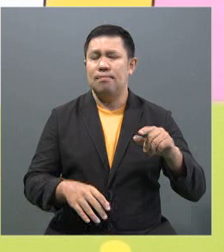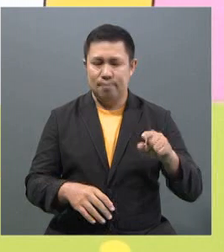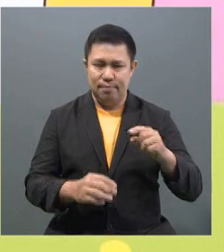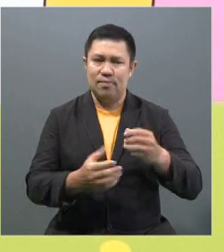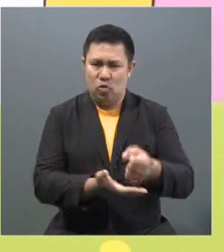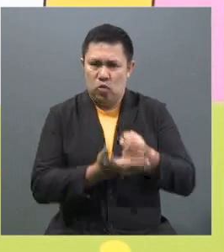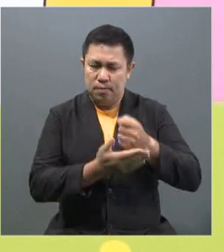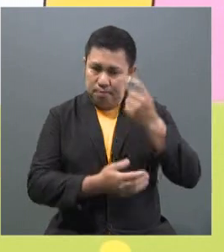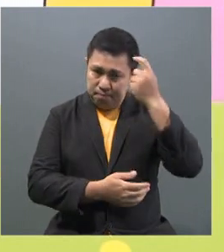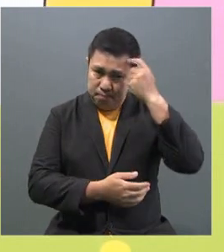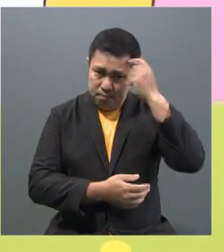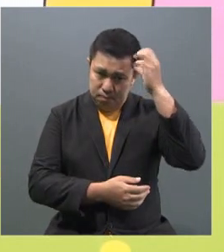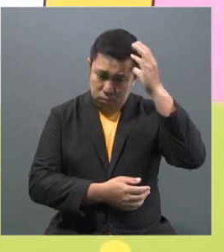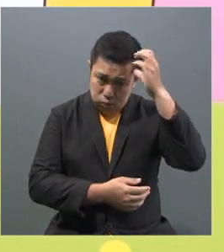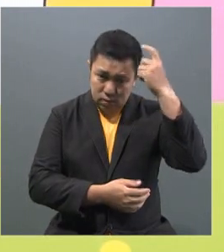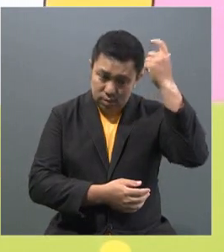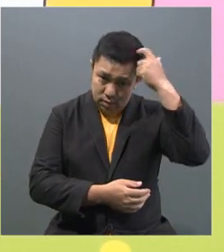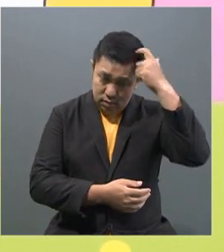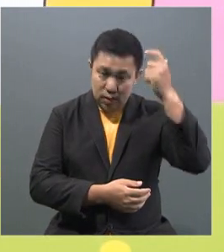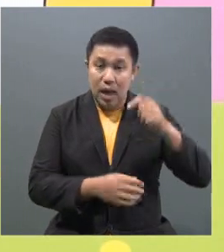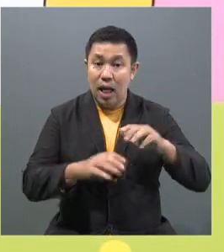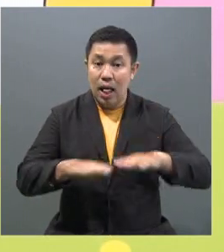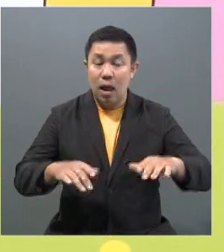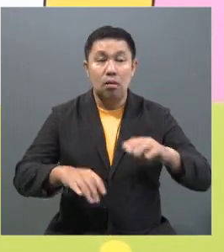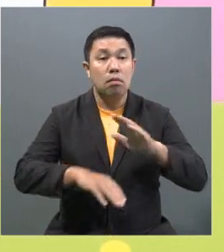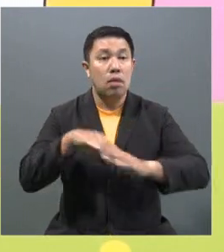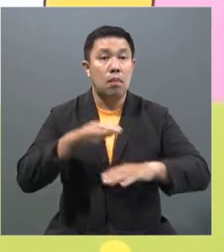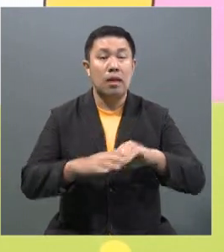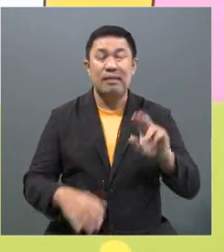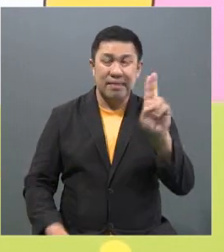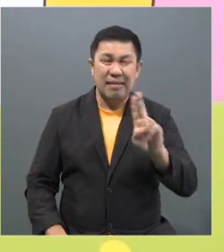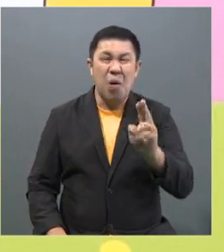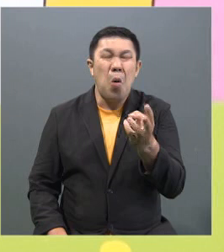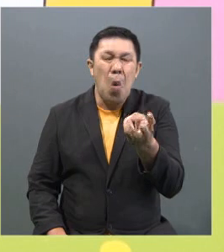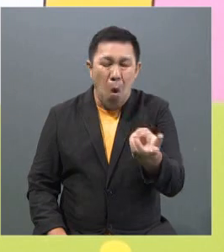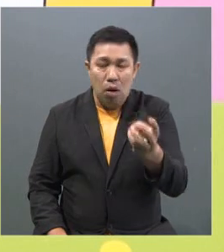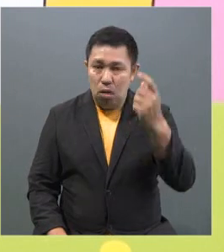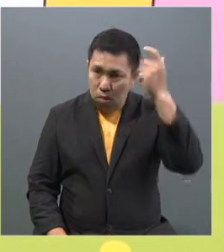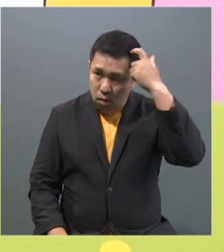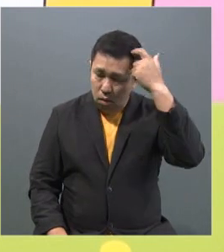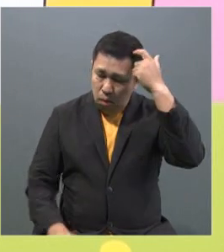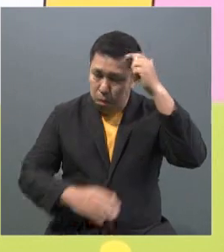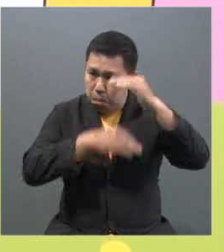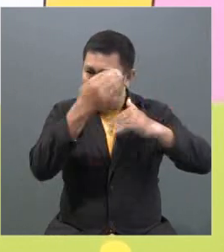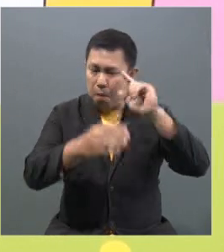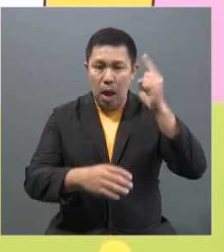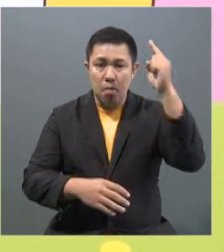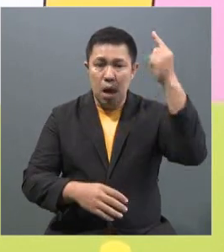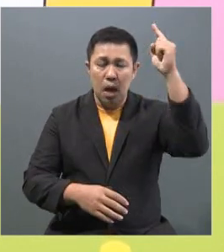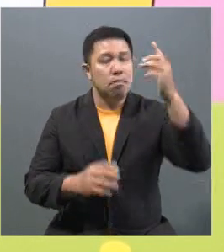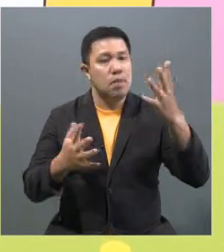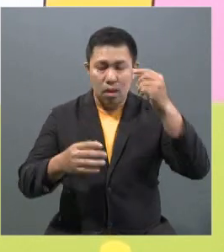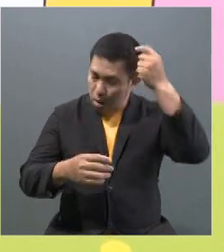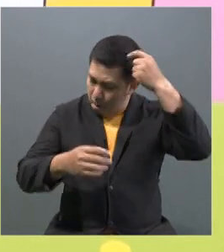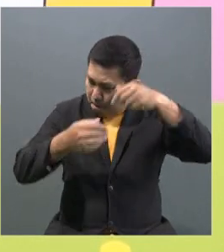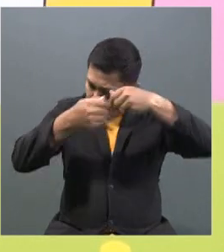ปัญญากับสมองถ้าเด็กไม่ได้ใช้มือเยอะนะคะสมองก็ไม่ค่อยแตกเส้นประสา